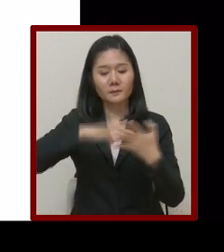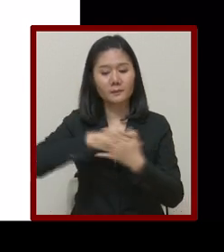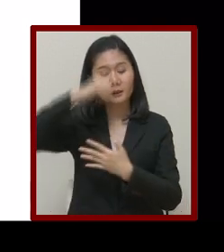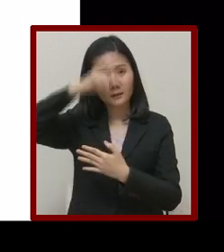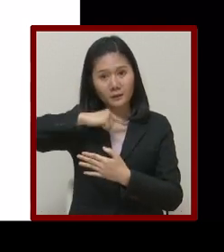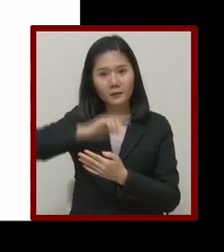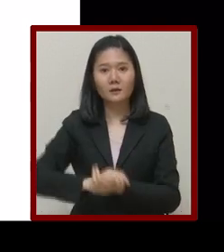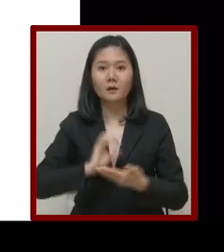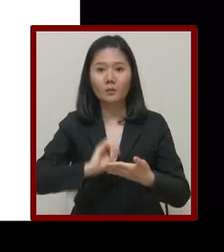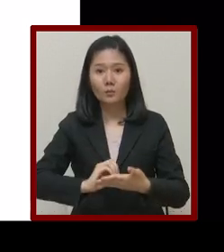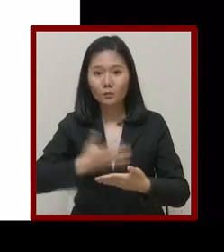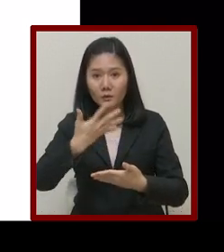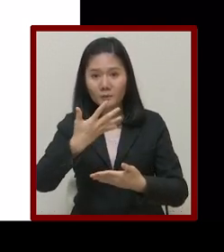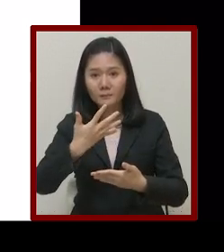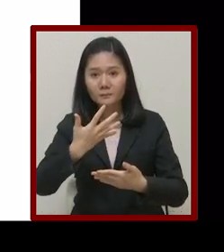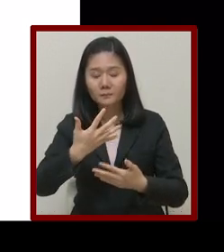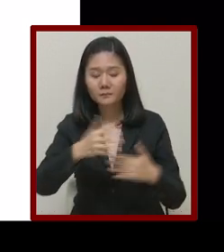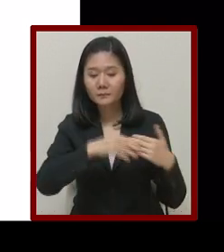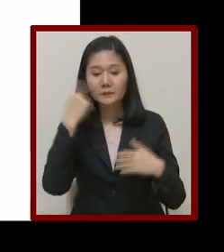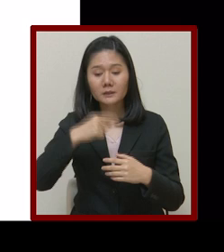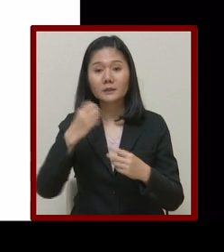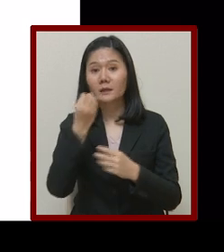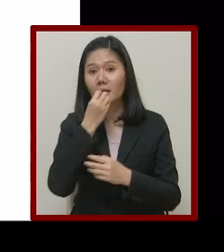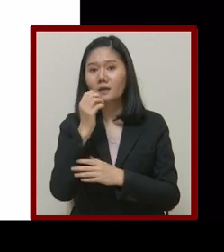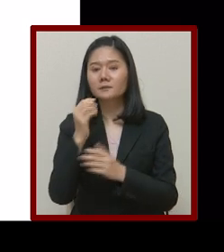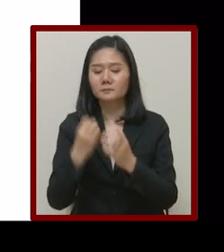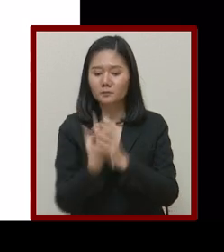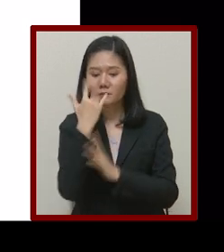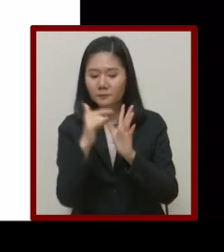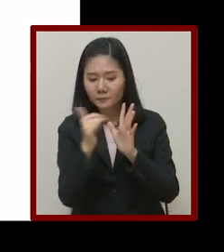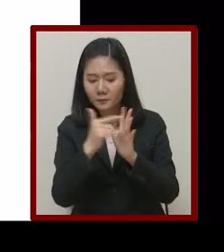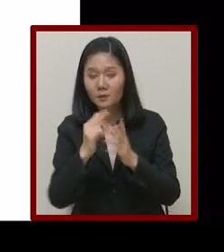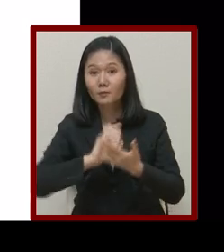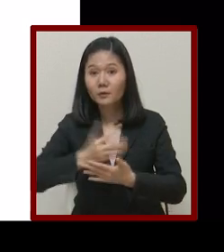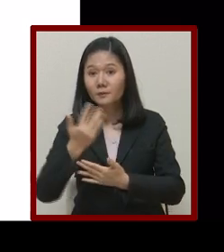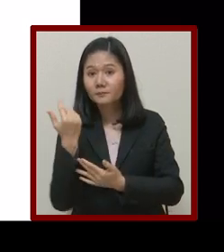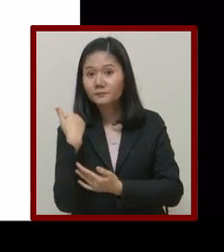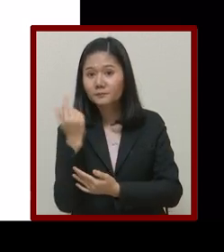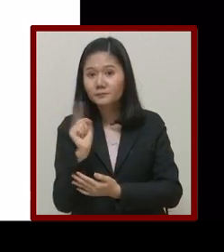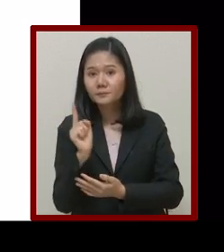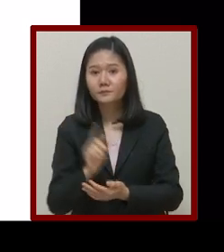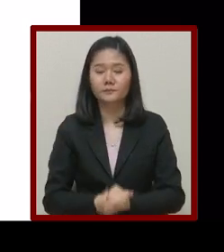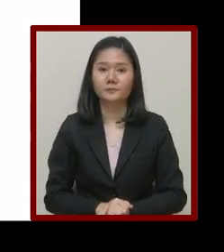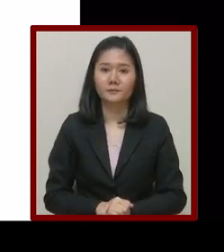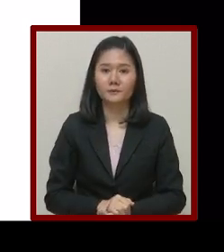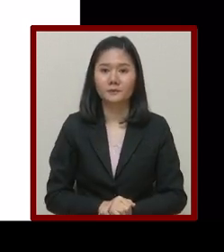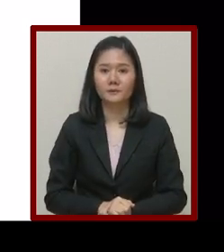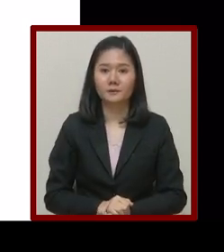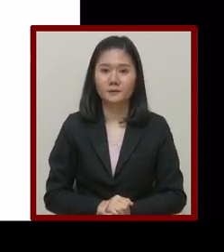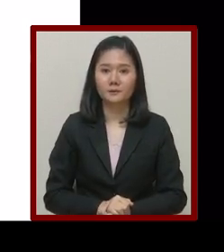ยโปรแกรมนำเที่ยวอาหารสมุนไพรและมีโปรแกรมอะไรคะมีอะไร